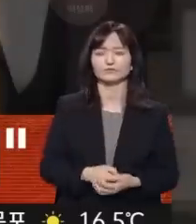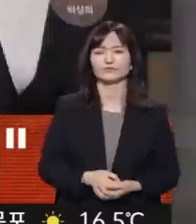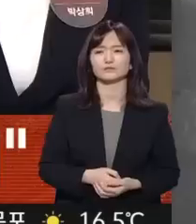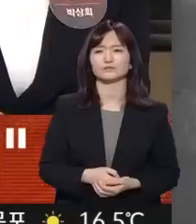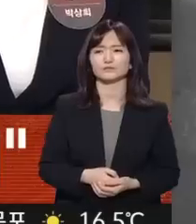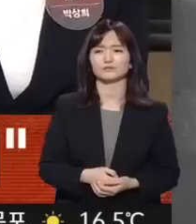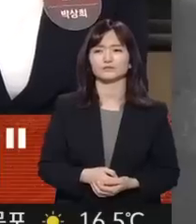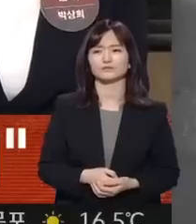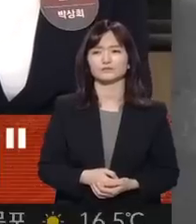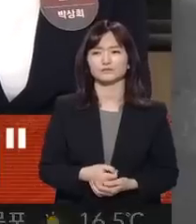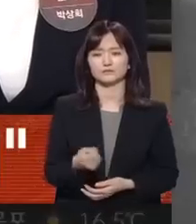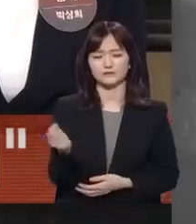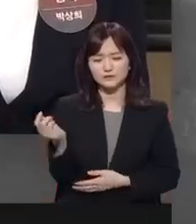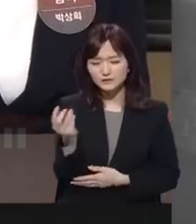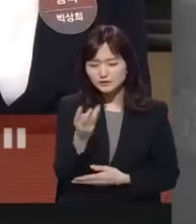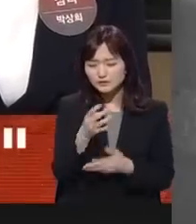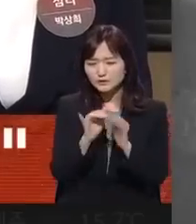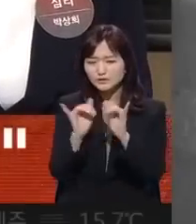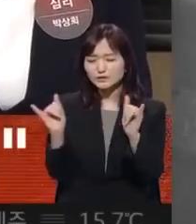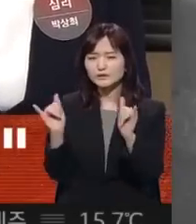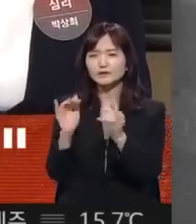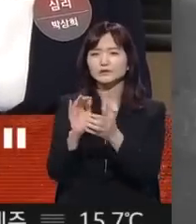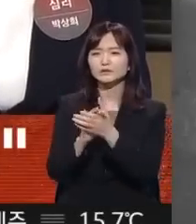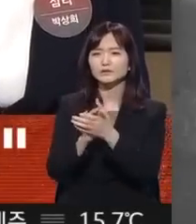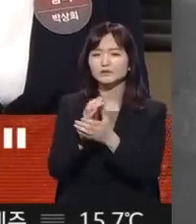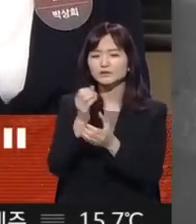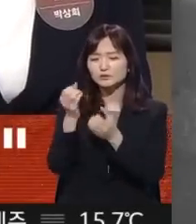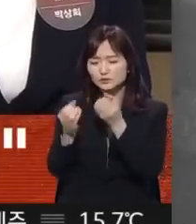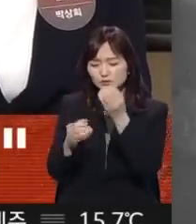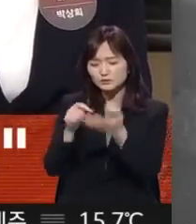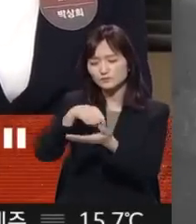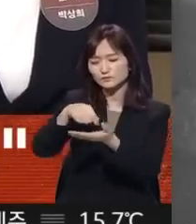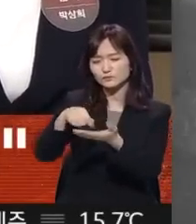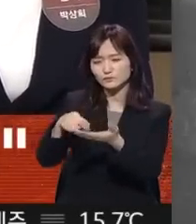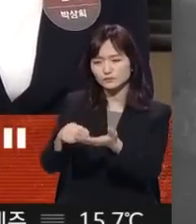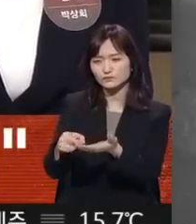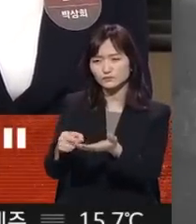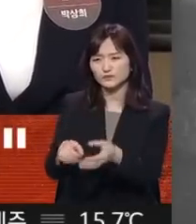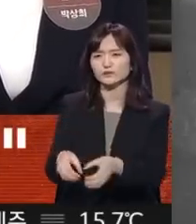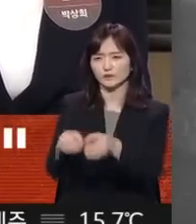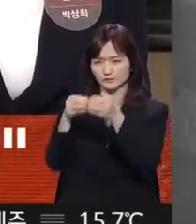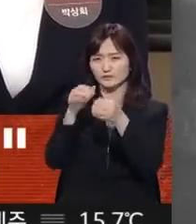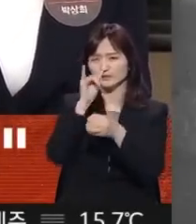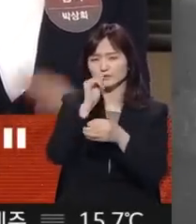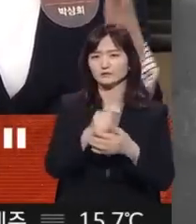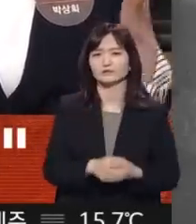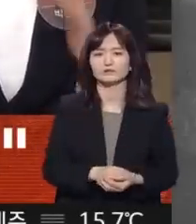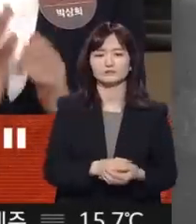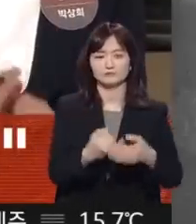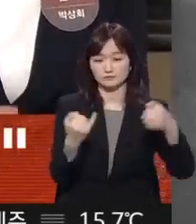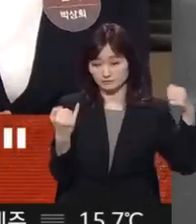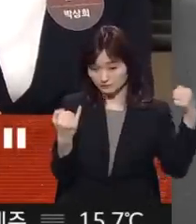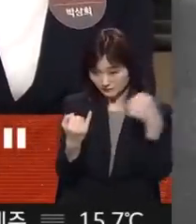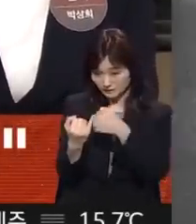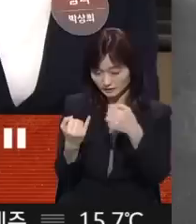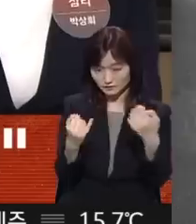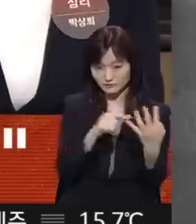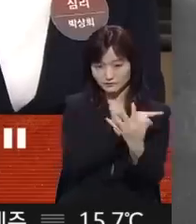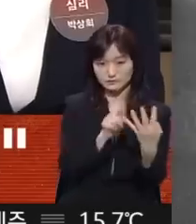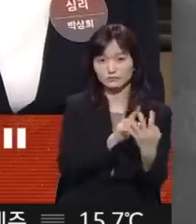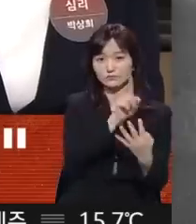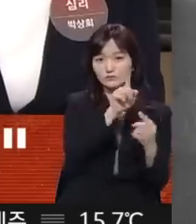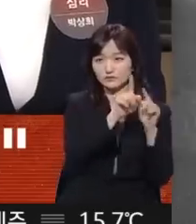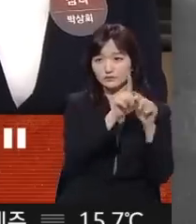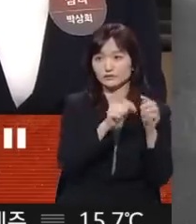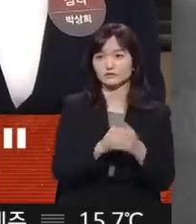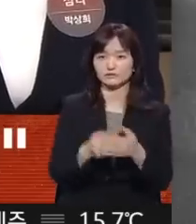여러 명 친구들의 진술서에 겹치는 부분이 있더라고요. 그런데 지금 가해자 중에 한 명은 학교를